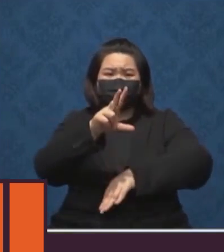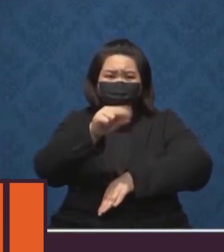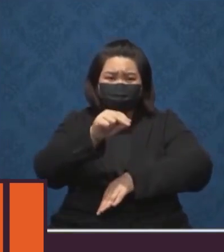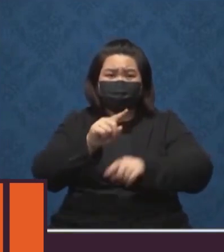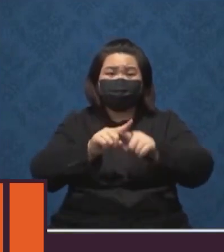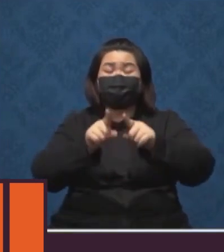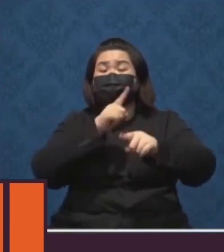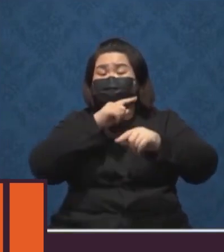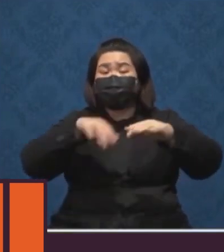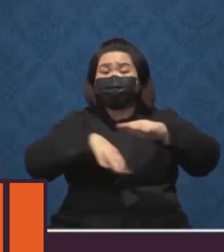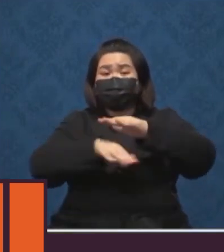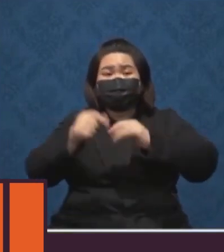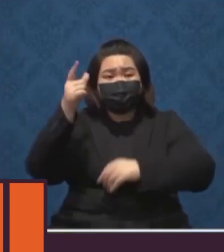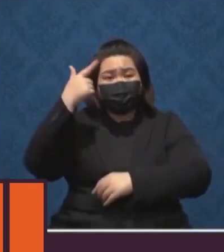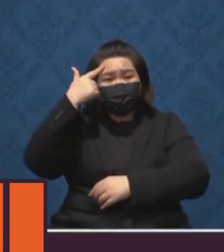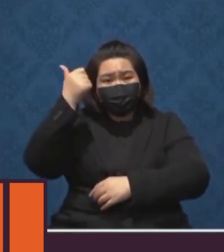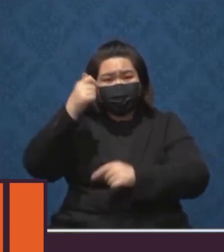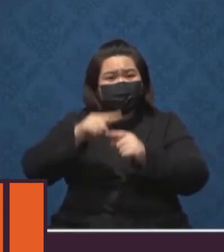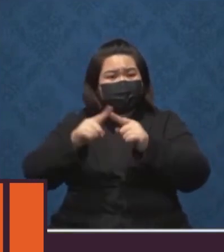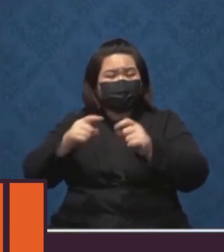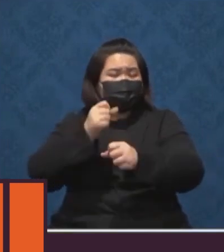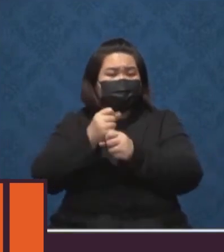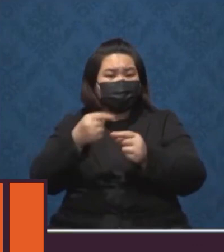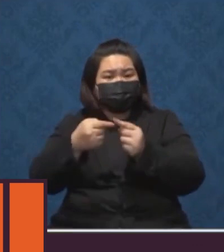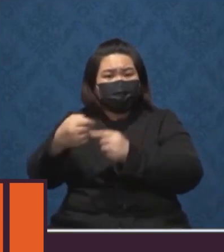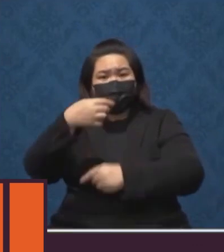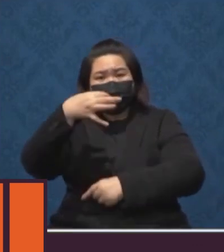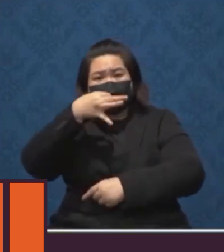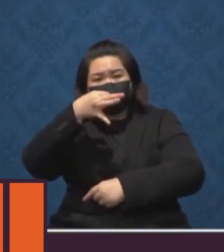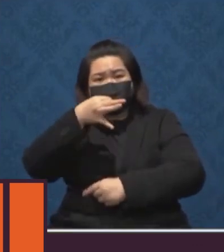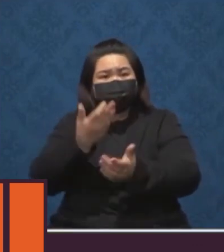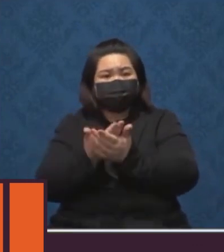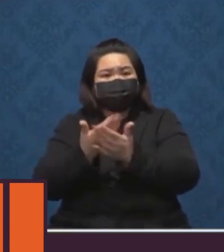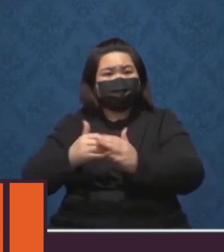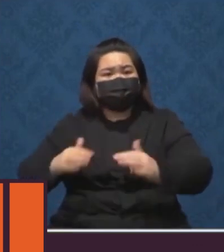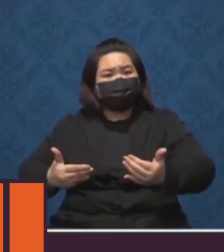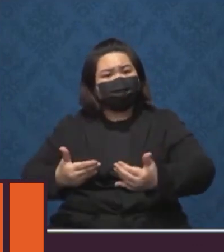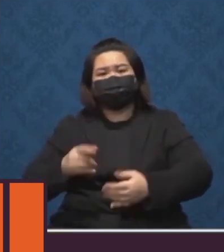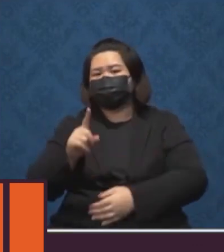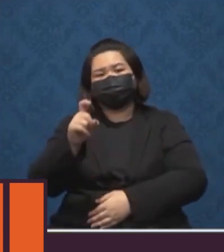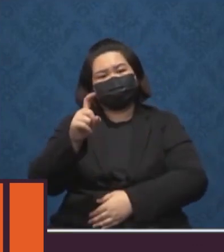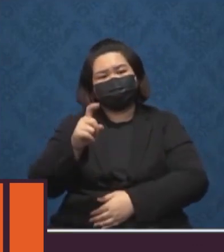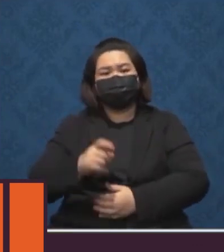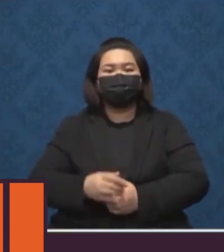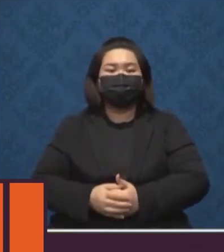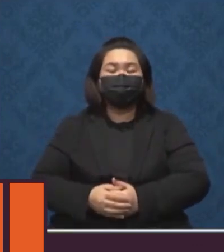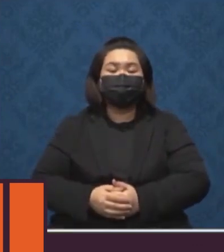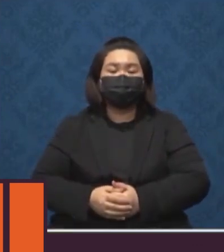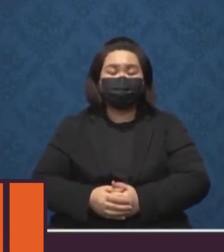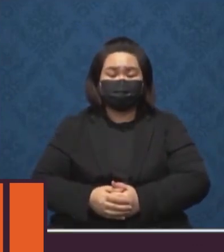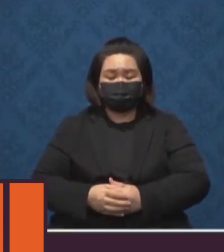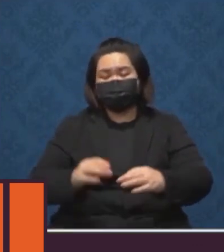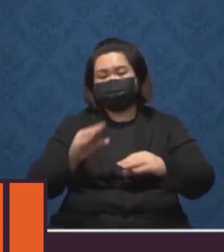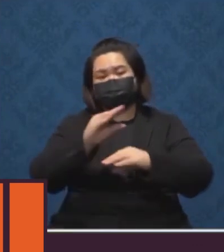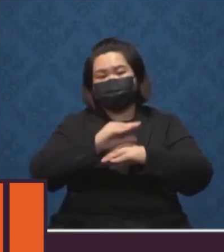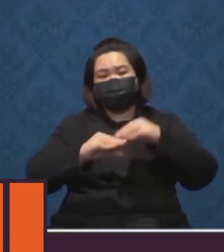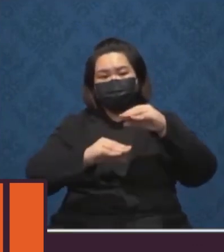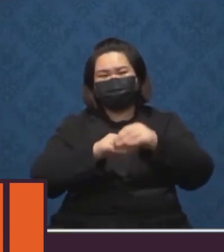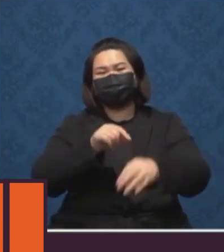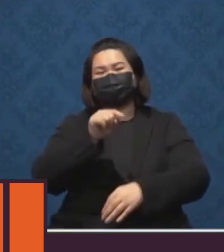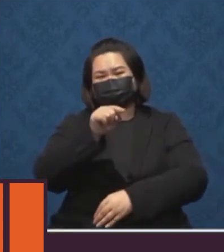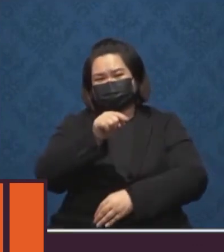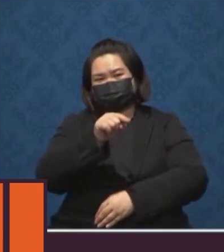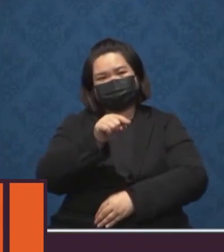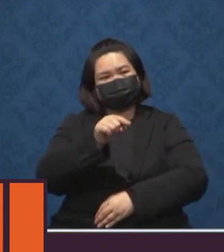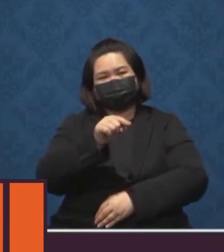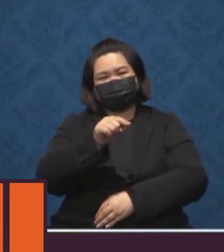ษาพ้ฐานมาแล้ว ก็ยไมสามารถไปประตอบอาชีพเพอสร้างหลายได้ให้กบตนเองได้เลยครัการทำโครงการแบบนี้ จะเปแต่เพียง